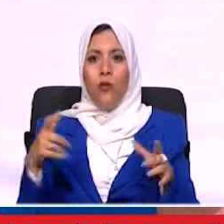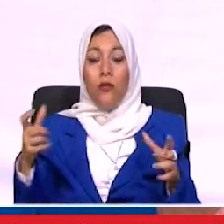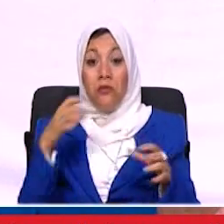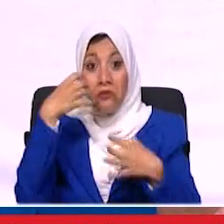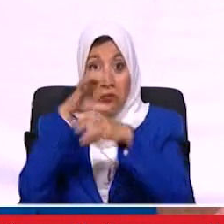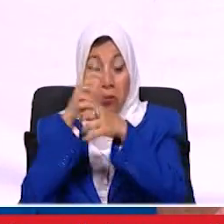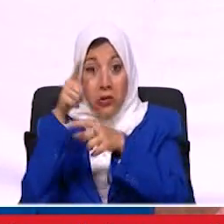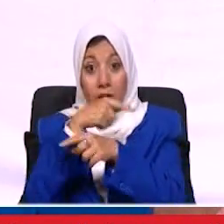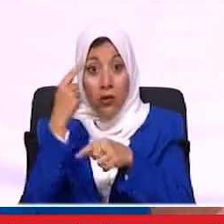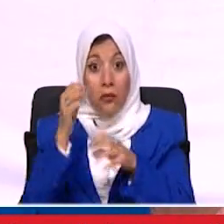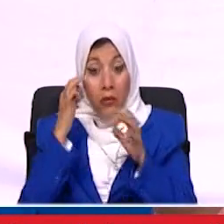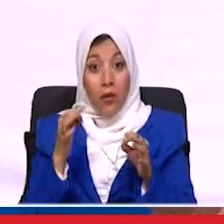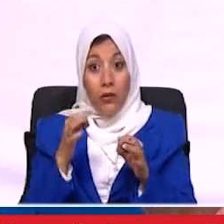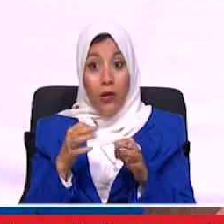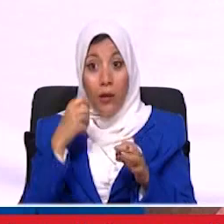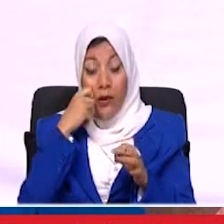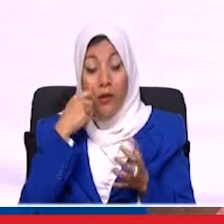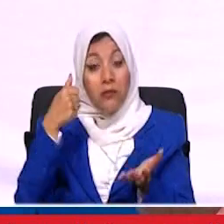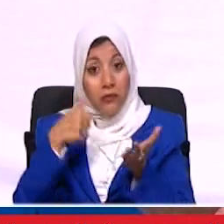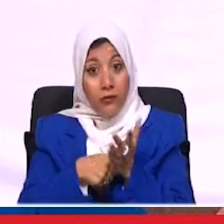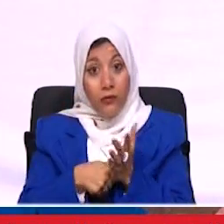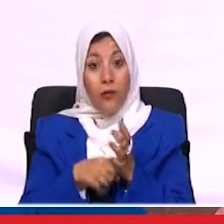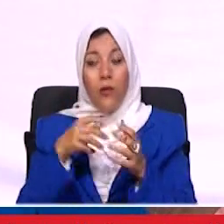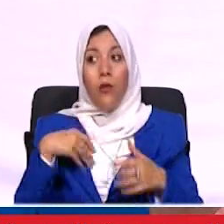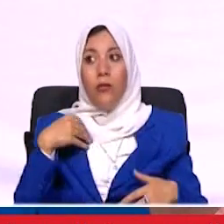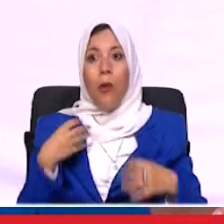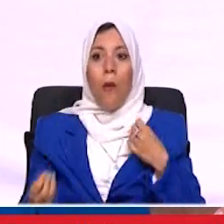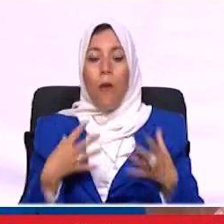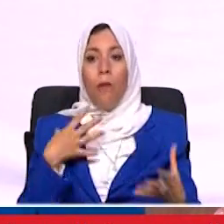ويقول المشهد، فلقيت ان الموضوع عمل بصمة وبوزيتيف جدا ليا.